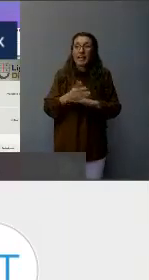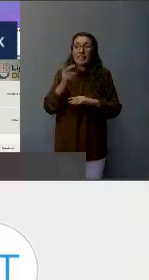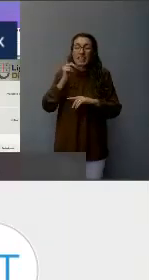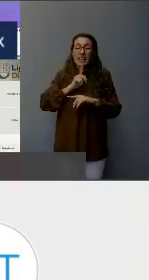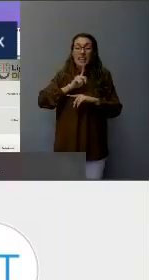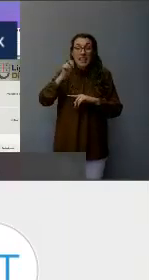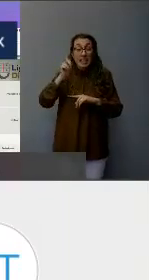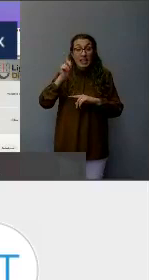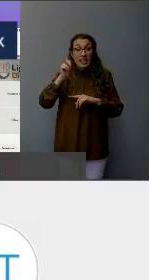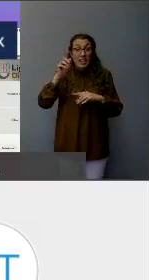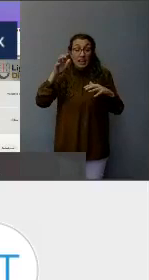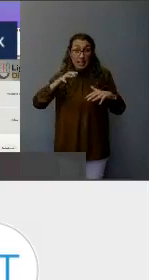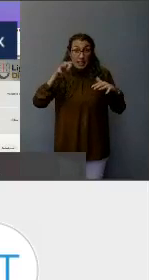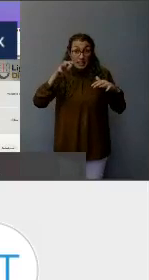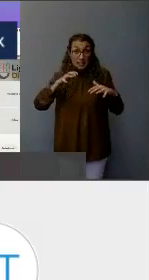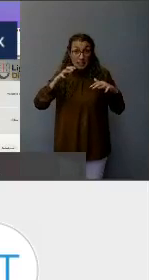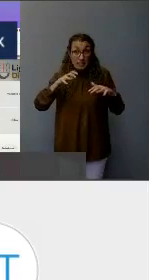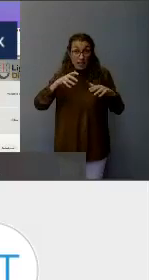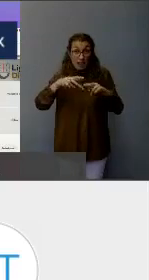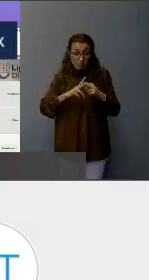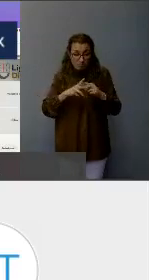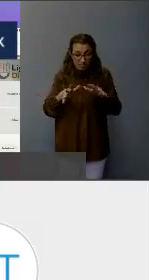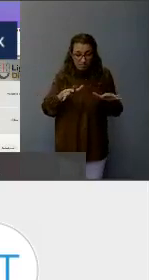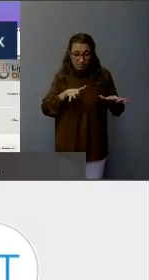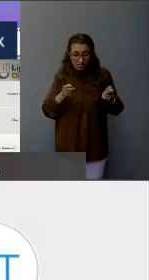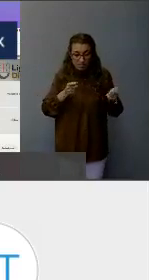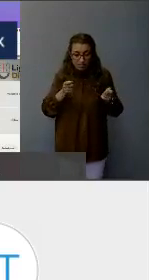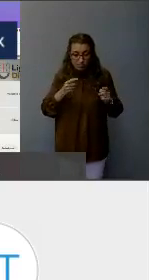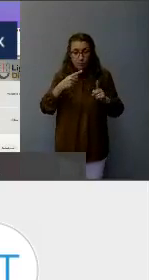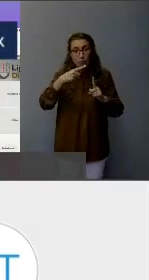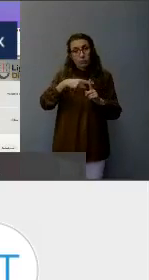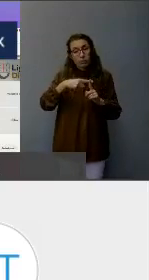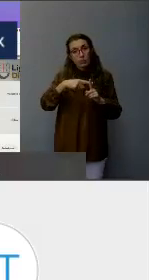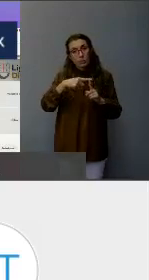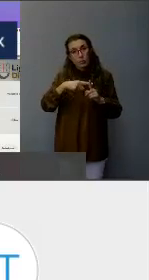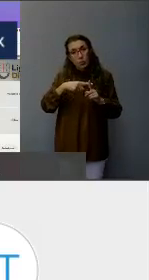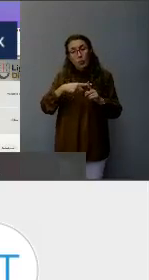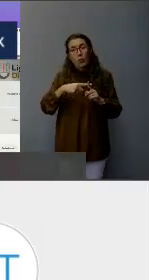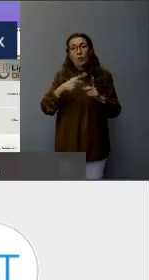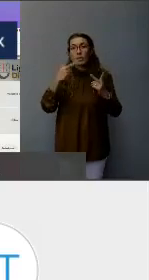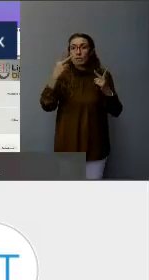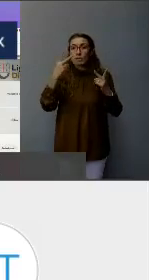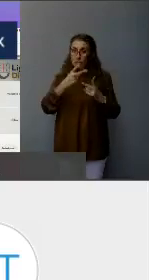cito inoltre la compagna compatibilità idraulica dell'intervento